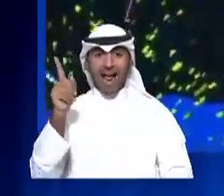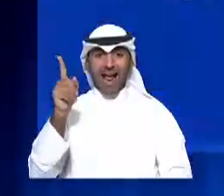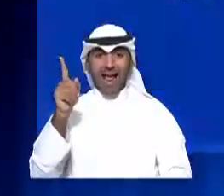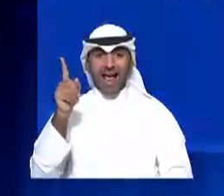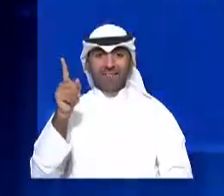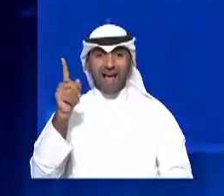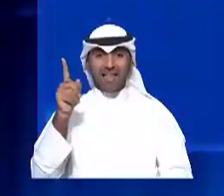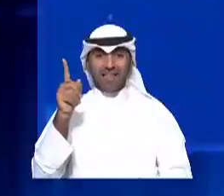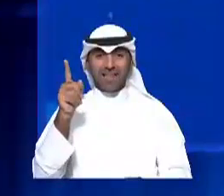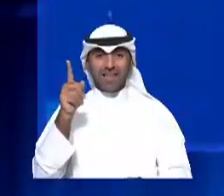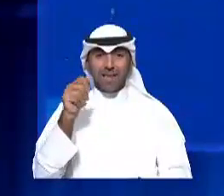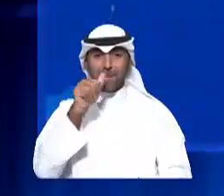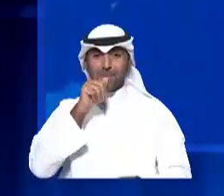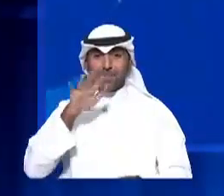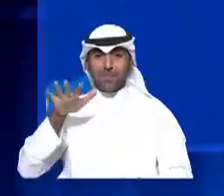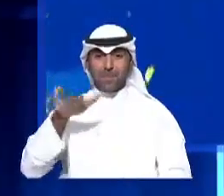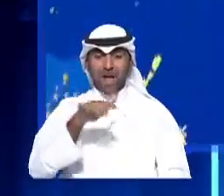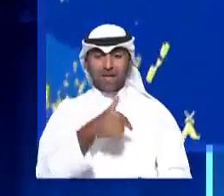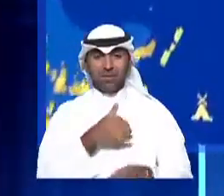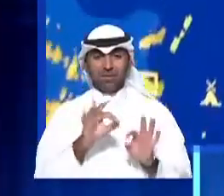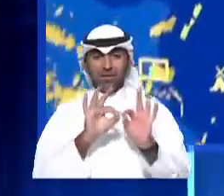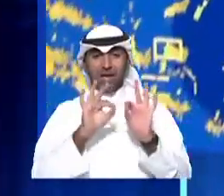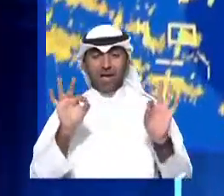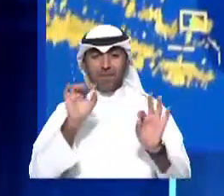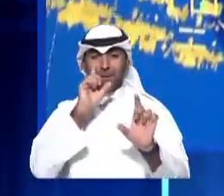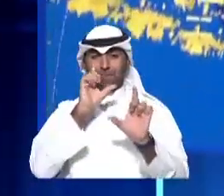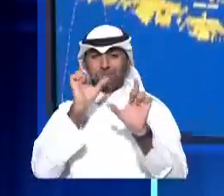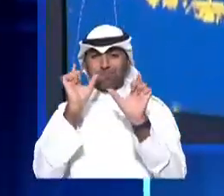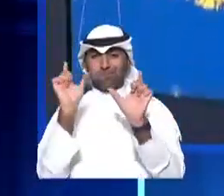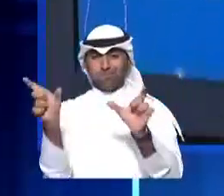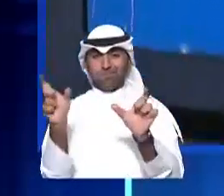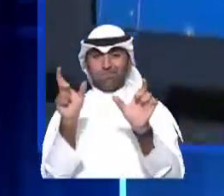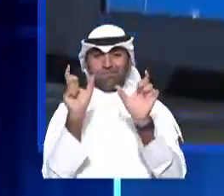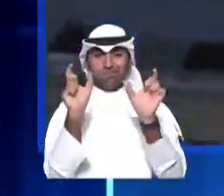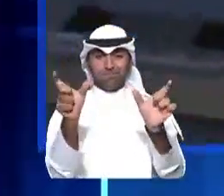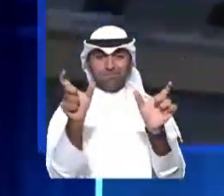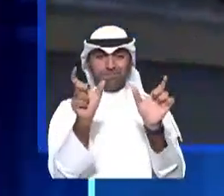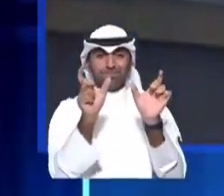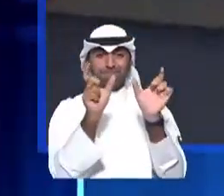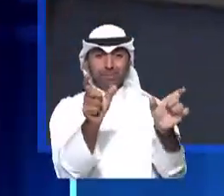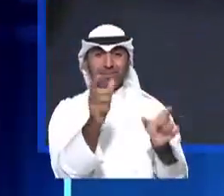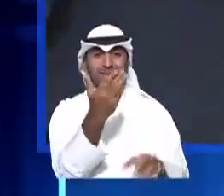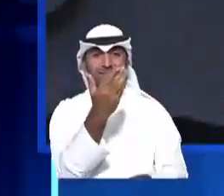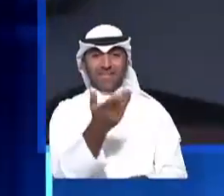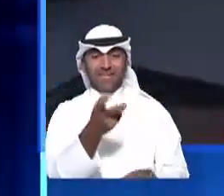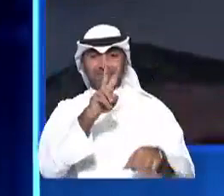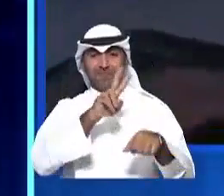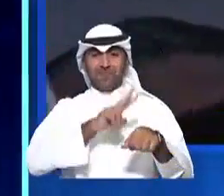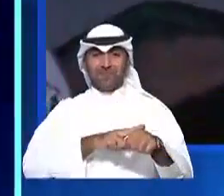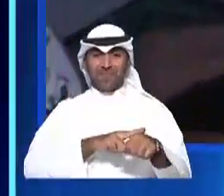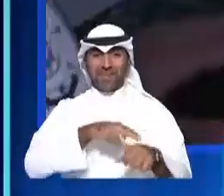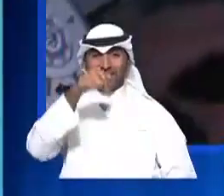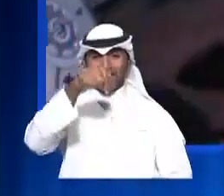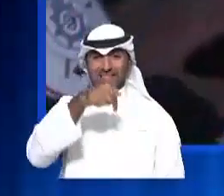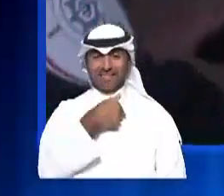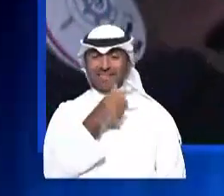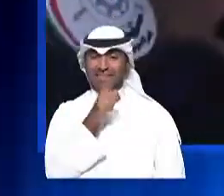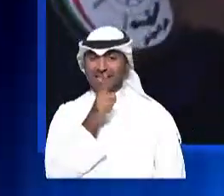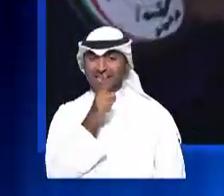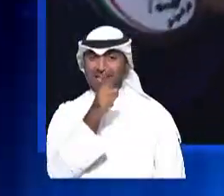للبلاد ورفع الأسعار للأسماك في الأسواق. هذا التأثير